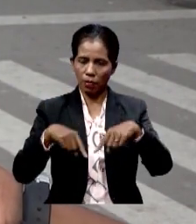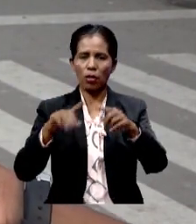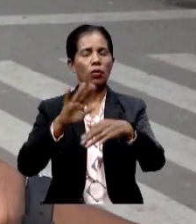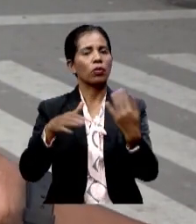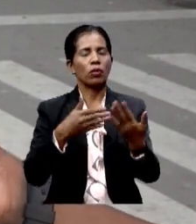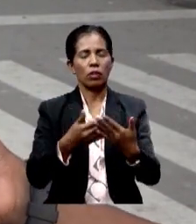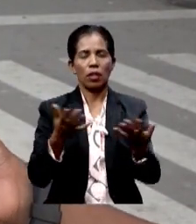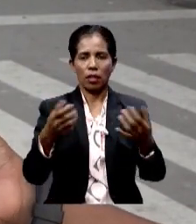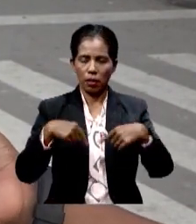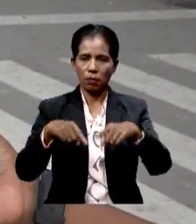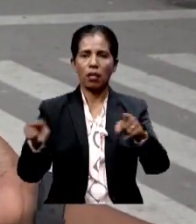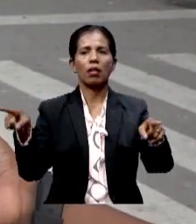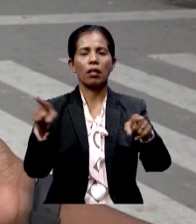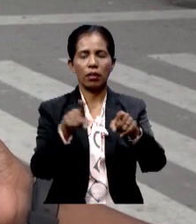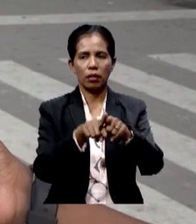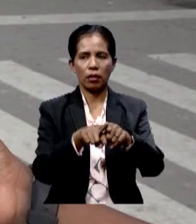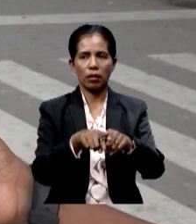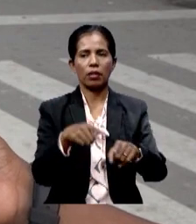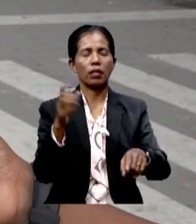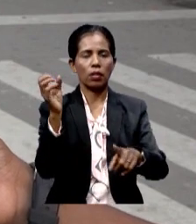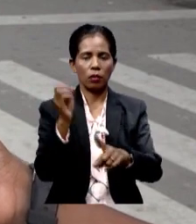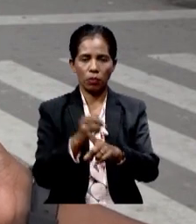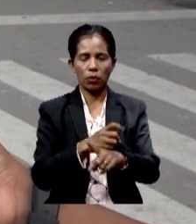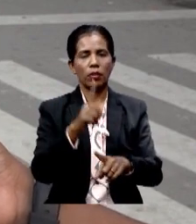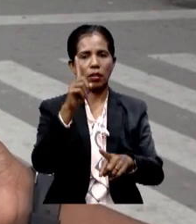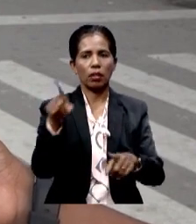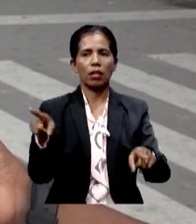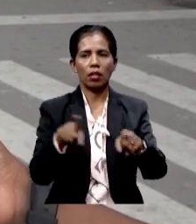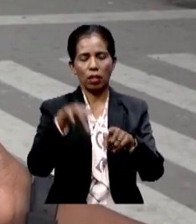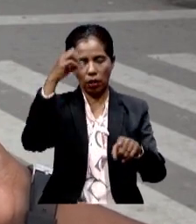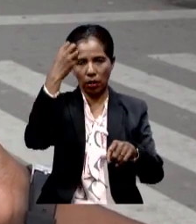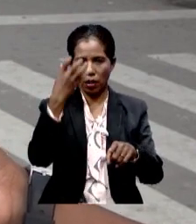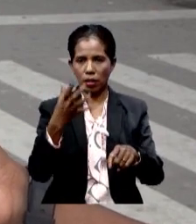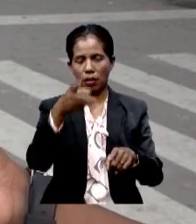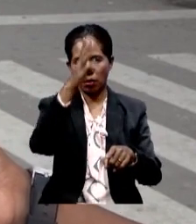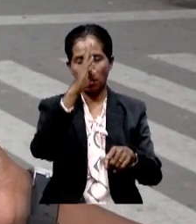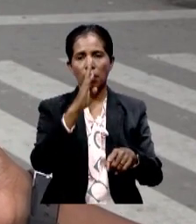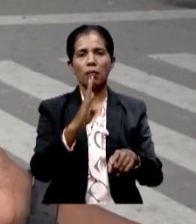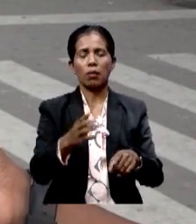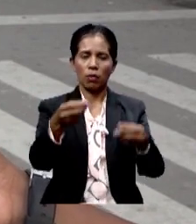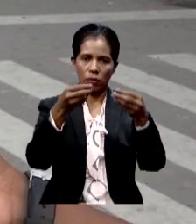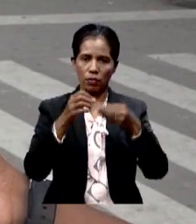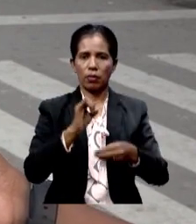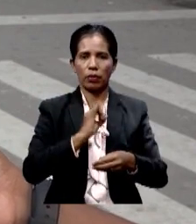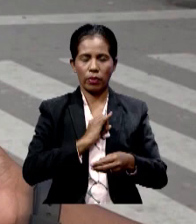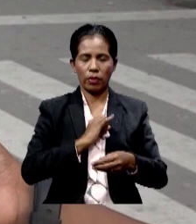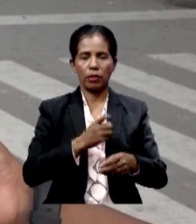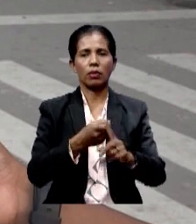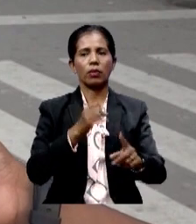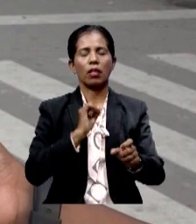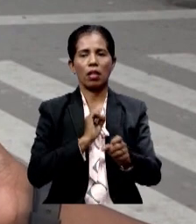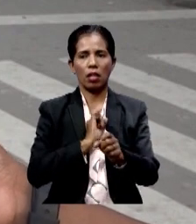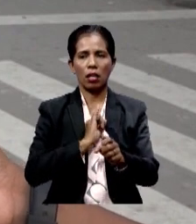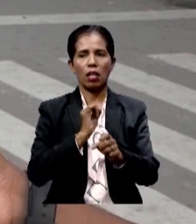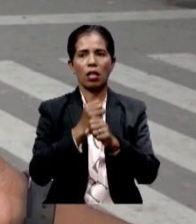ba, mebe ida ni hanesan momento oportun ida no nudar grasa dene ne maroma karaik me hau lihusi misang nebe hau halau